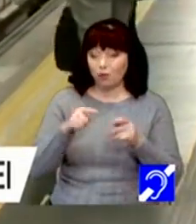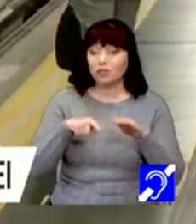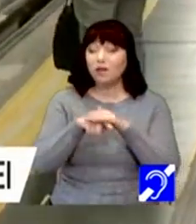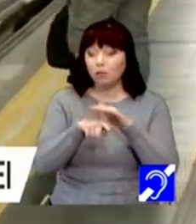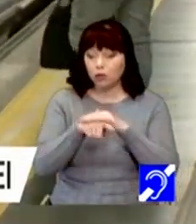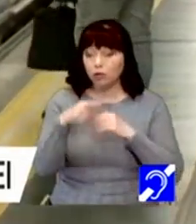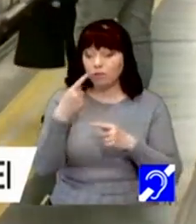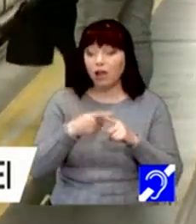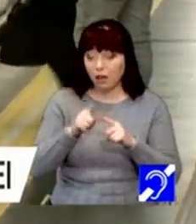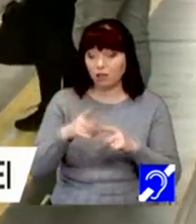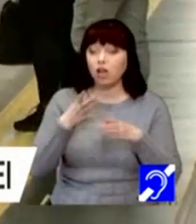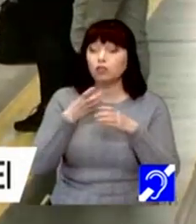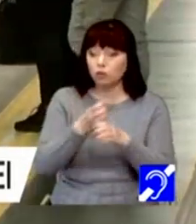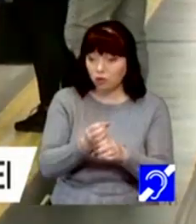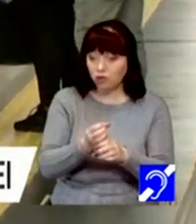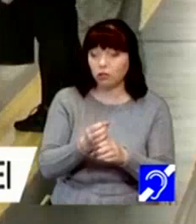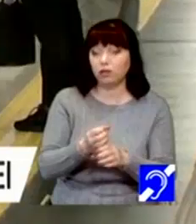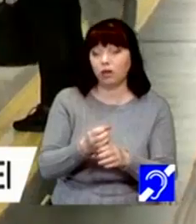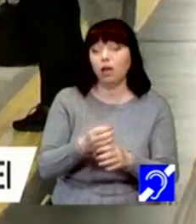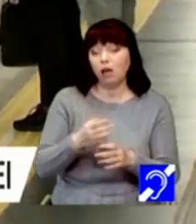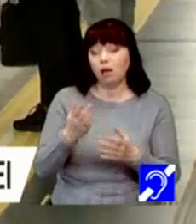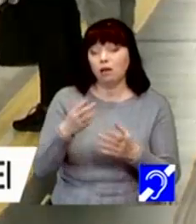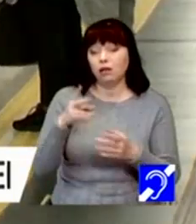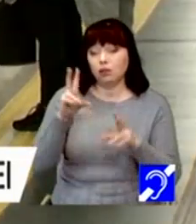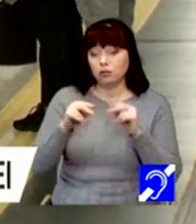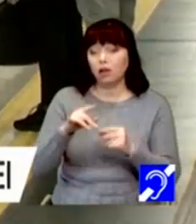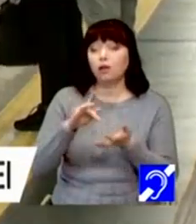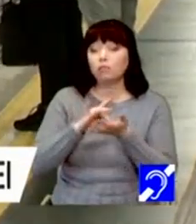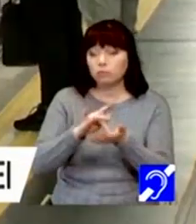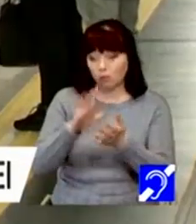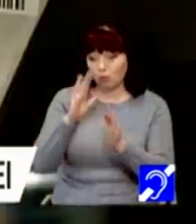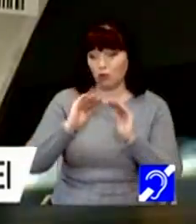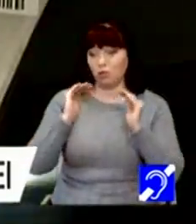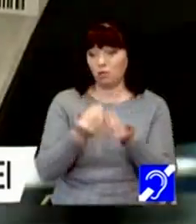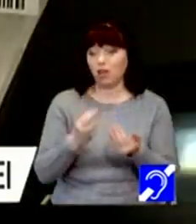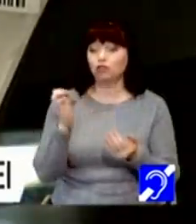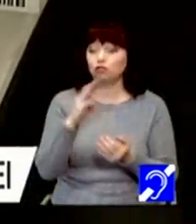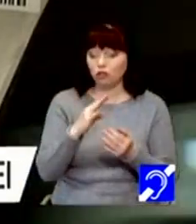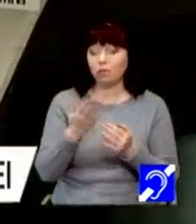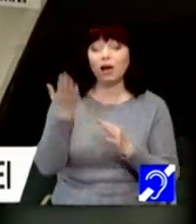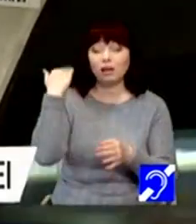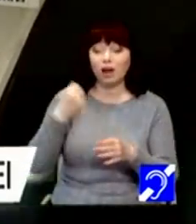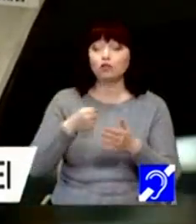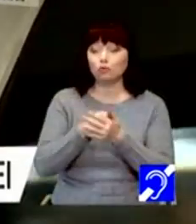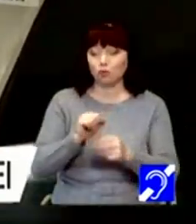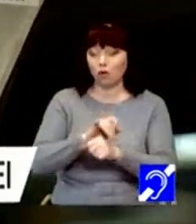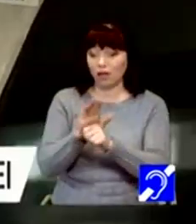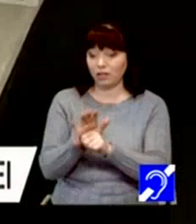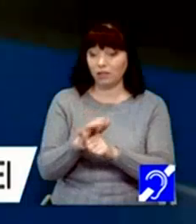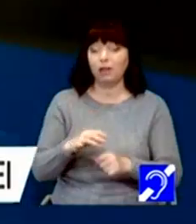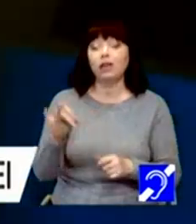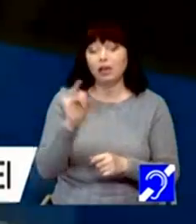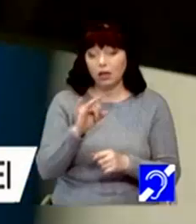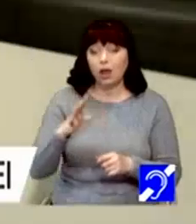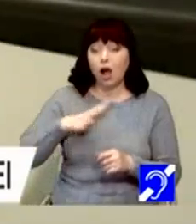metrou spun că aceste reduceri vor afecta puțin oamenii în condițiile în care numărul de călătorii este mai mic comparativ cu perioada dinaintea pandemie iar timpii de așteptare